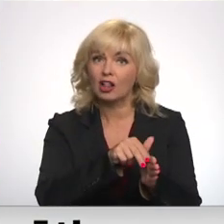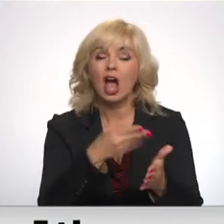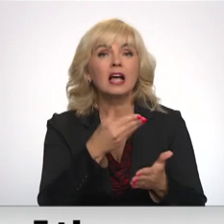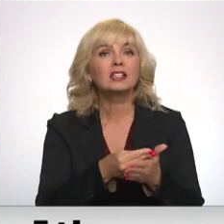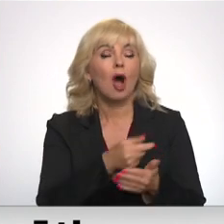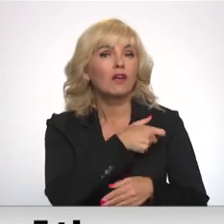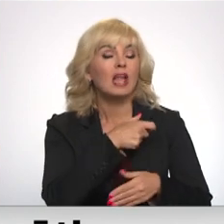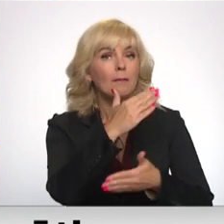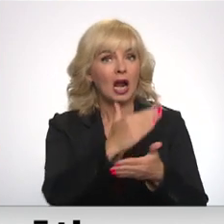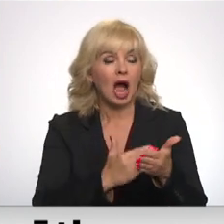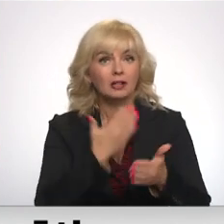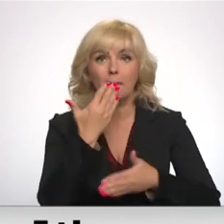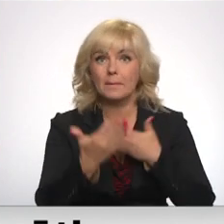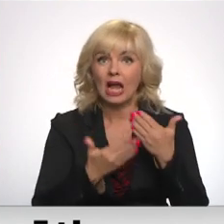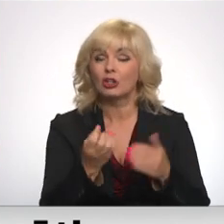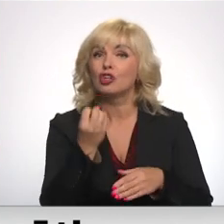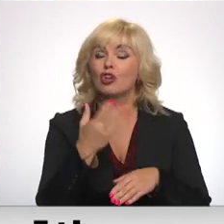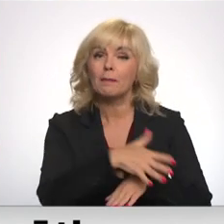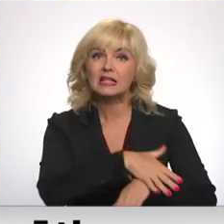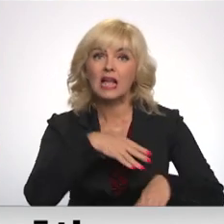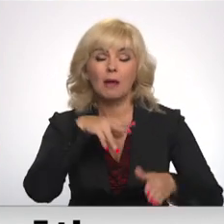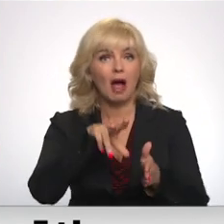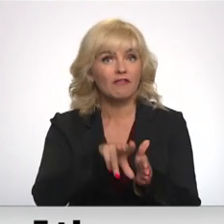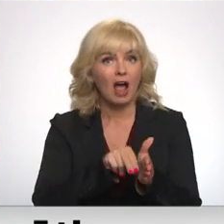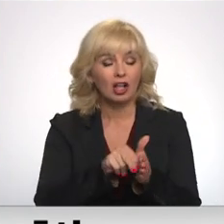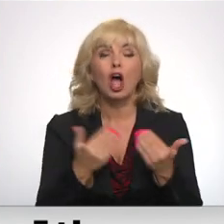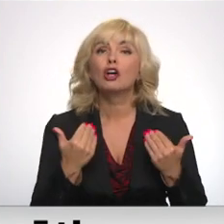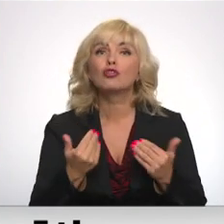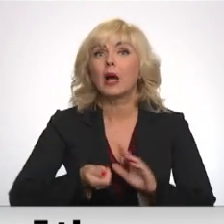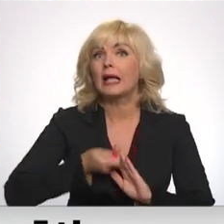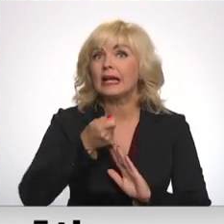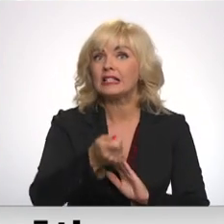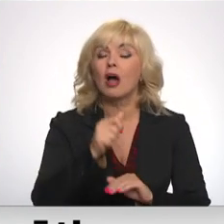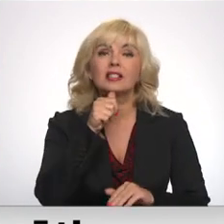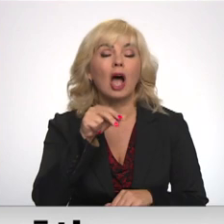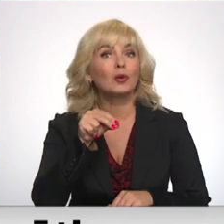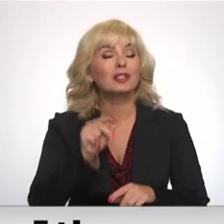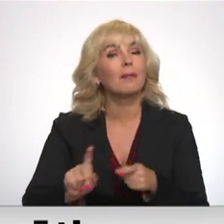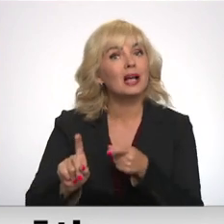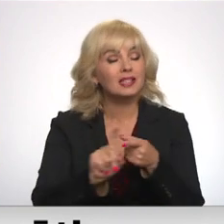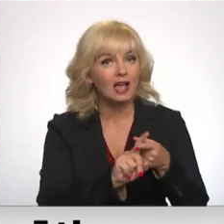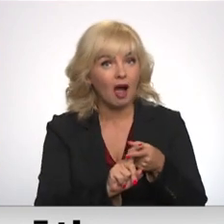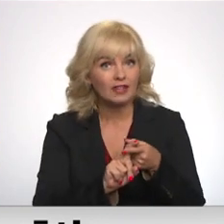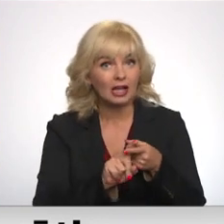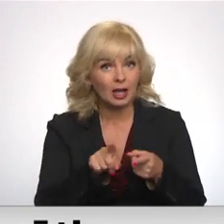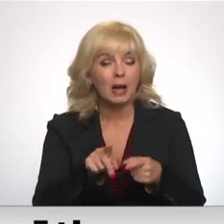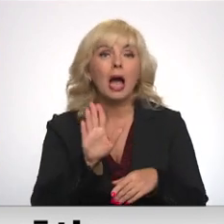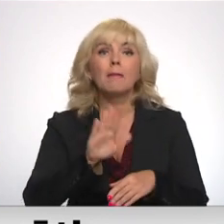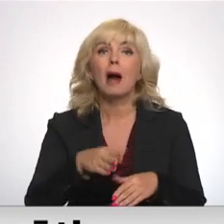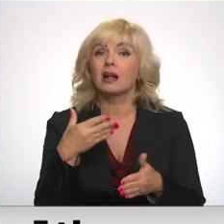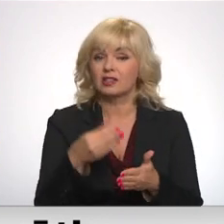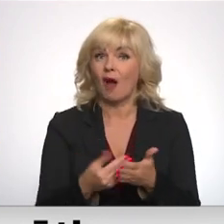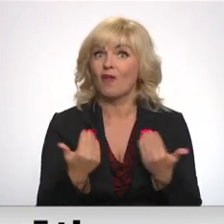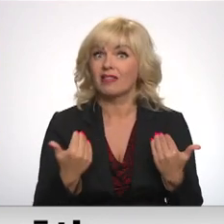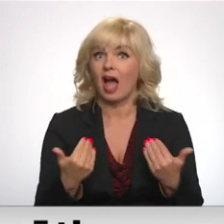deputātu kandidātu pieteikumu 14. Saeimas vēlēšanām šodien iesniedza Zaļo un Zemnieku savienība, kura par savu